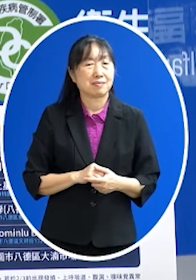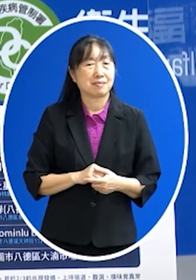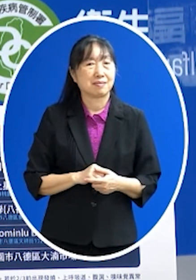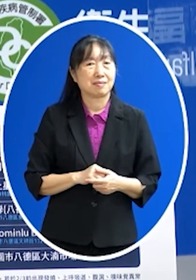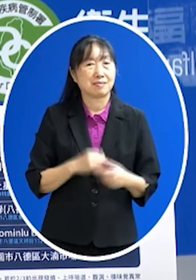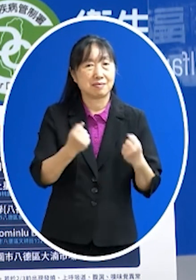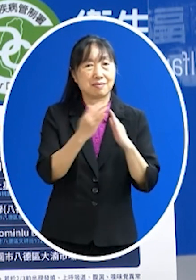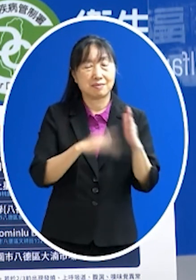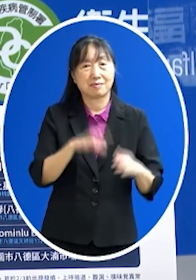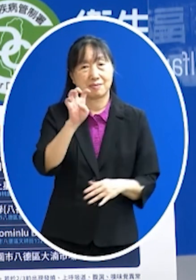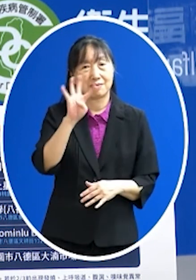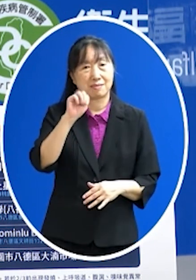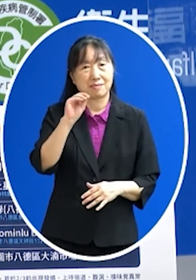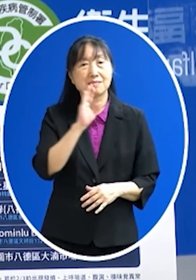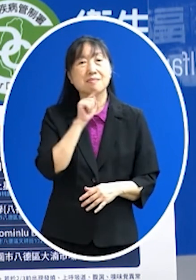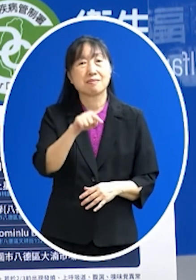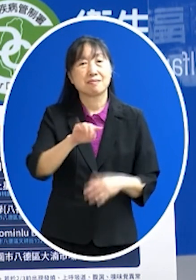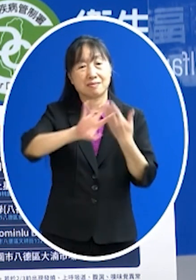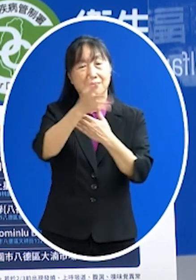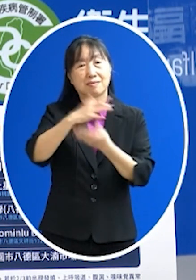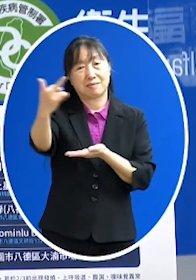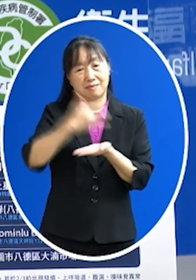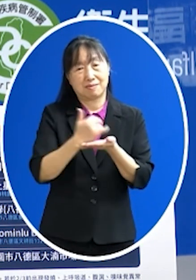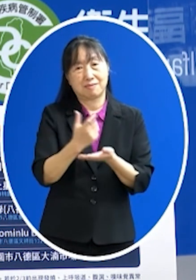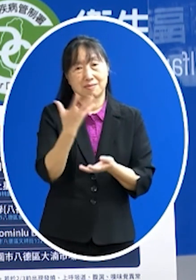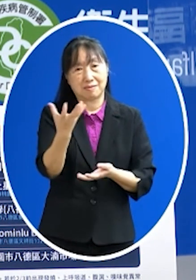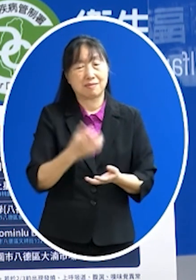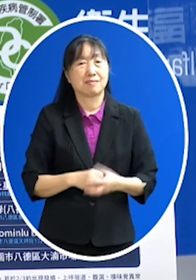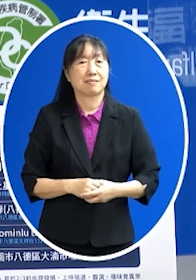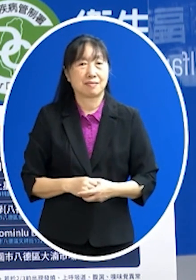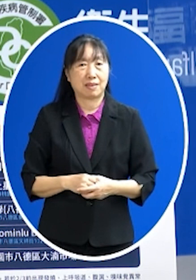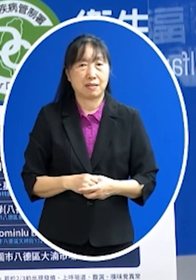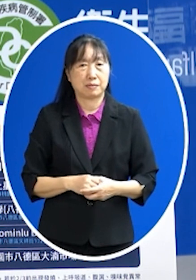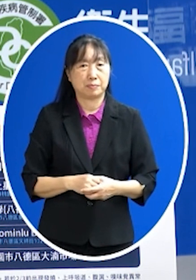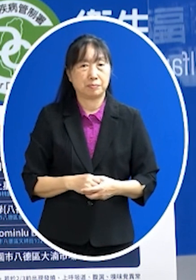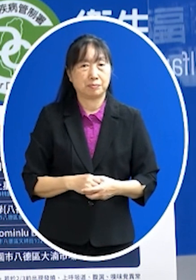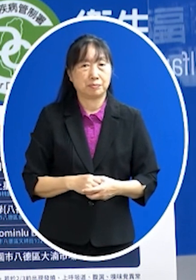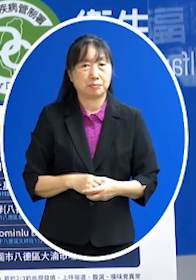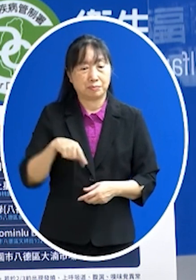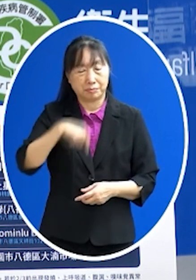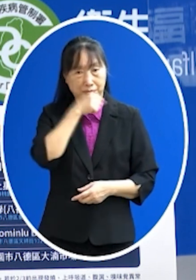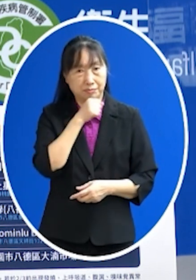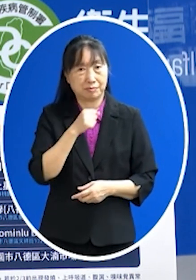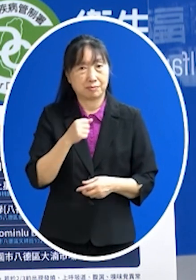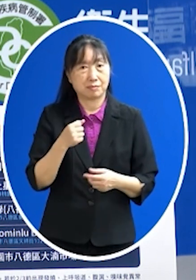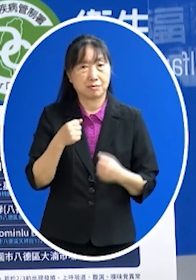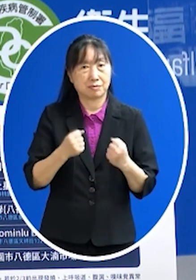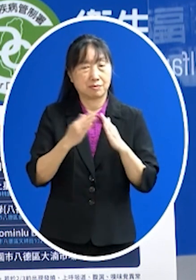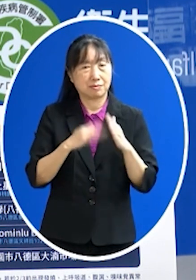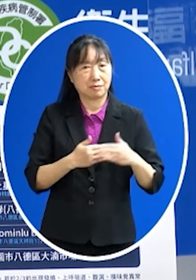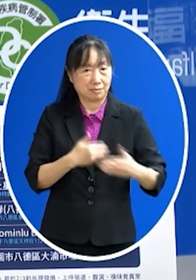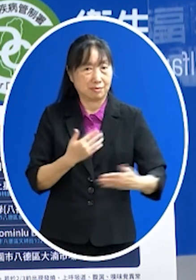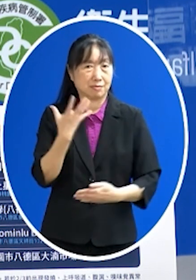那居家隔离的40几万，大部分都是从国外就回来的了。好，那在本土的哈，其实是居家隔离为